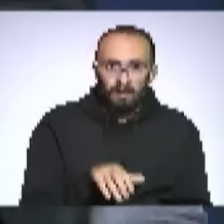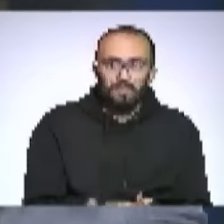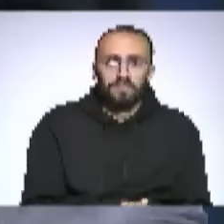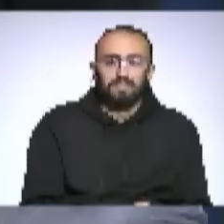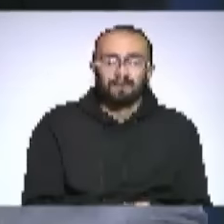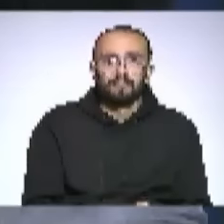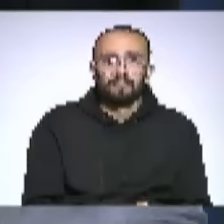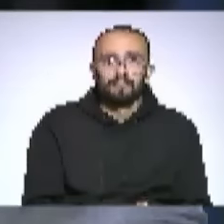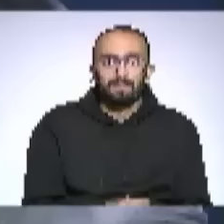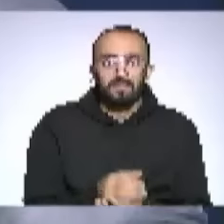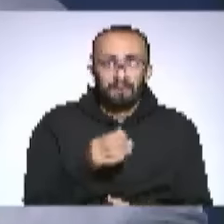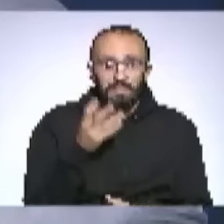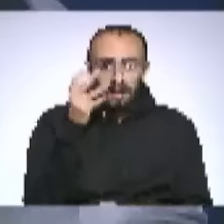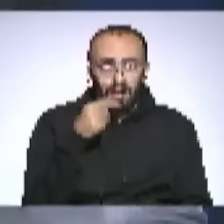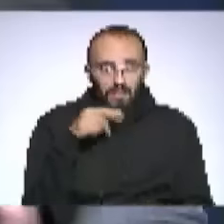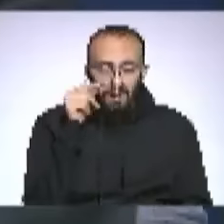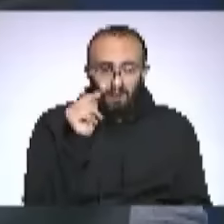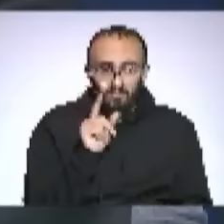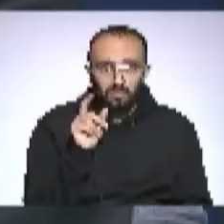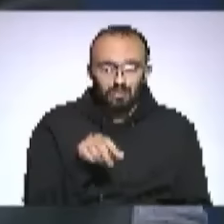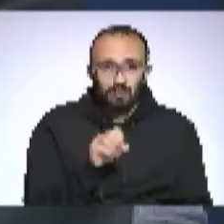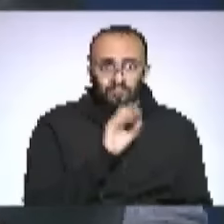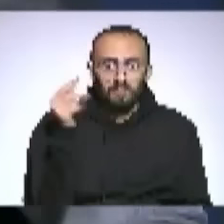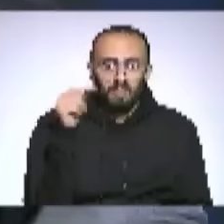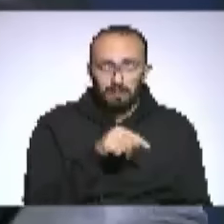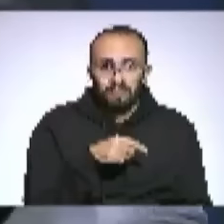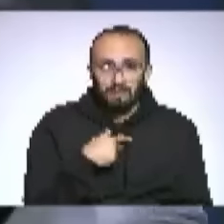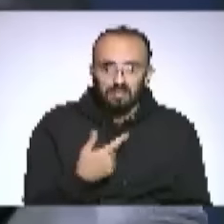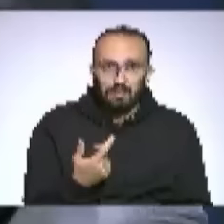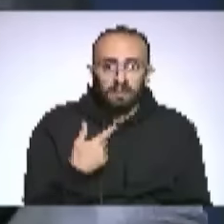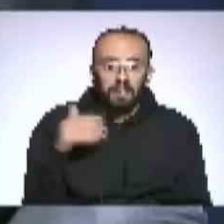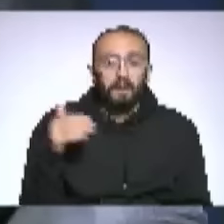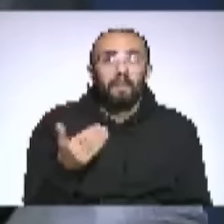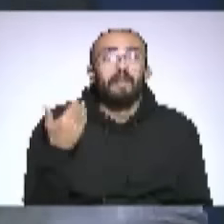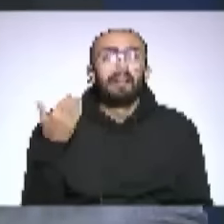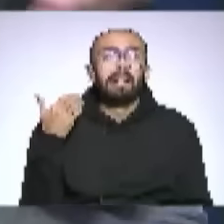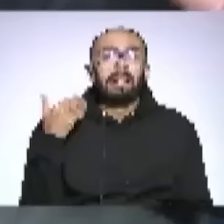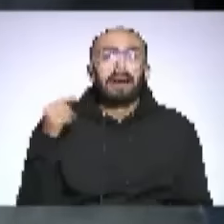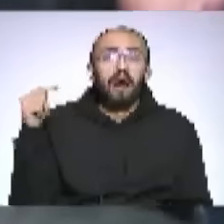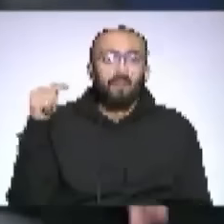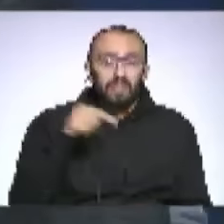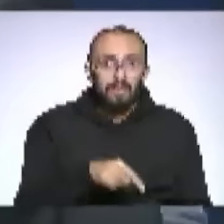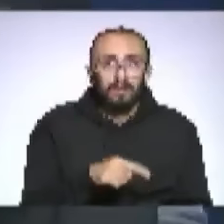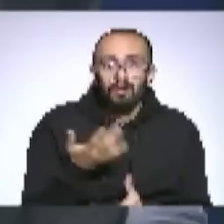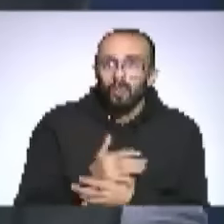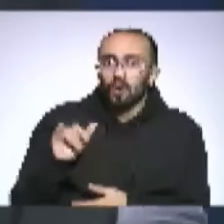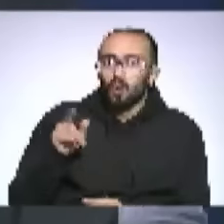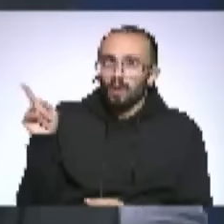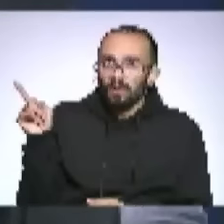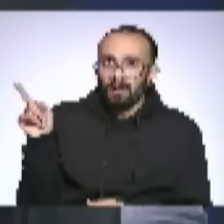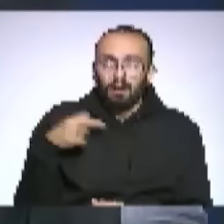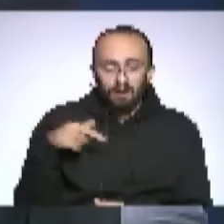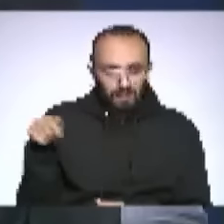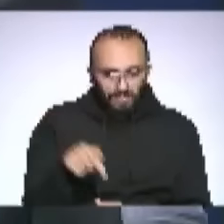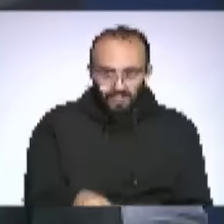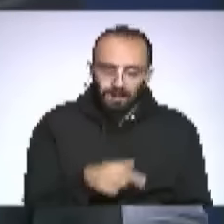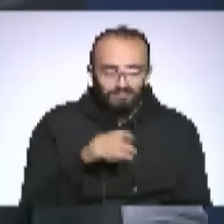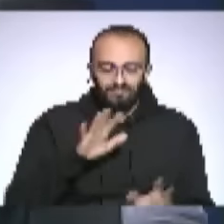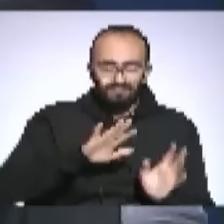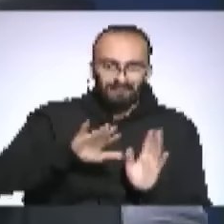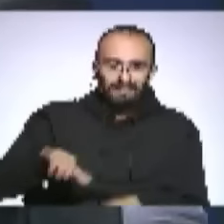معنا امشي بالليل عشان اجي لهم الصبح بدري هنا فانا جاي من بدري قوي عشان حاجه تانيه ف انا ببقى سعيد بكون موجود